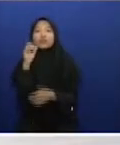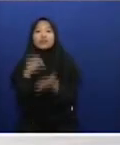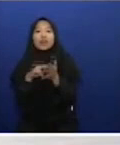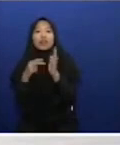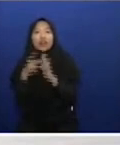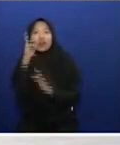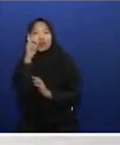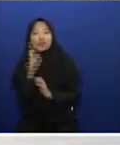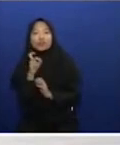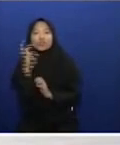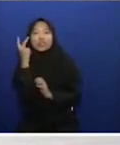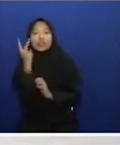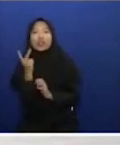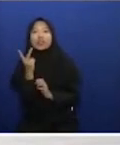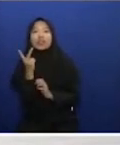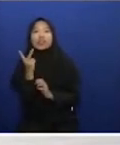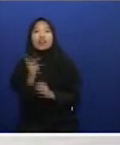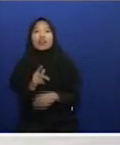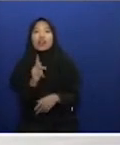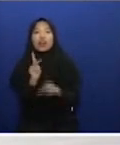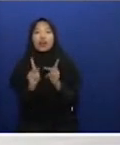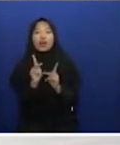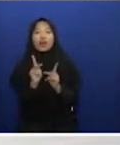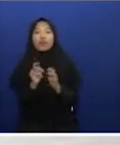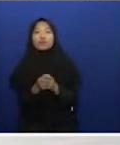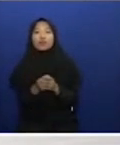hanya dikuasai oleh satu pulau di Jawa.